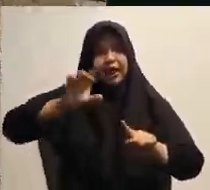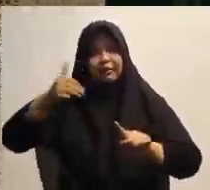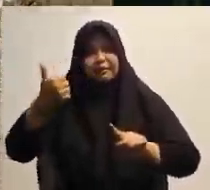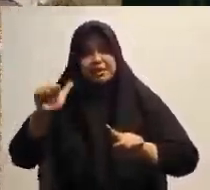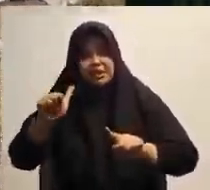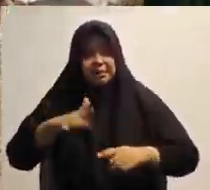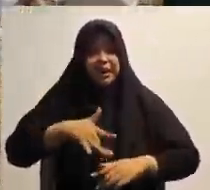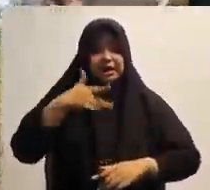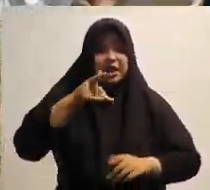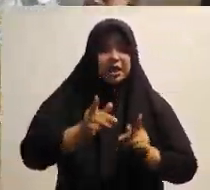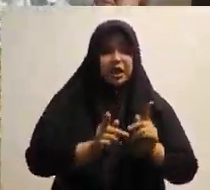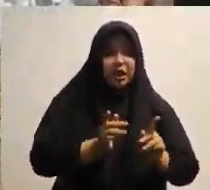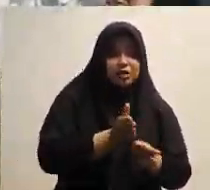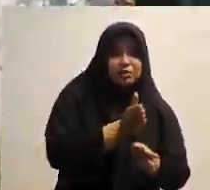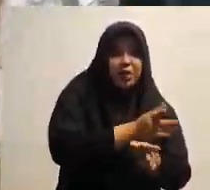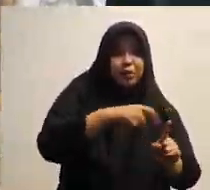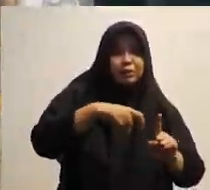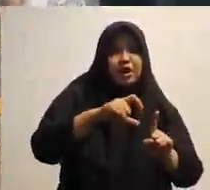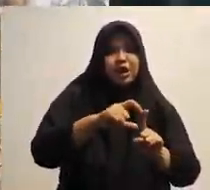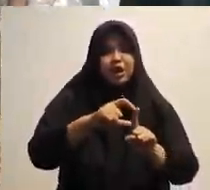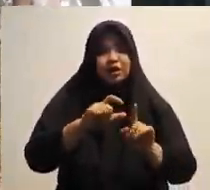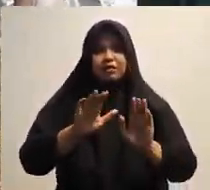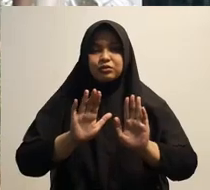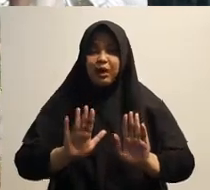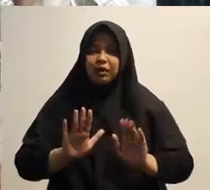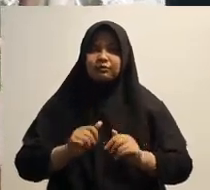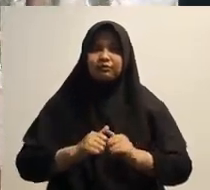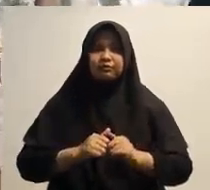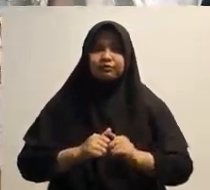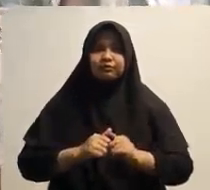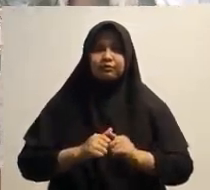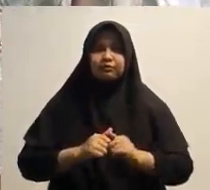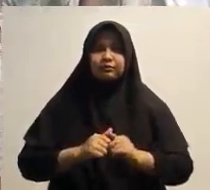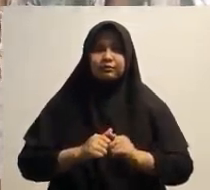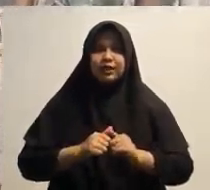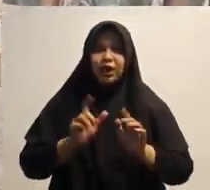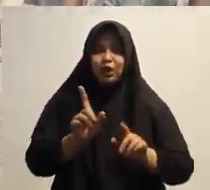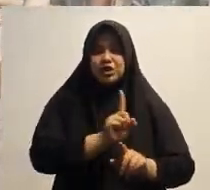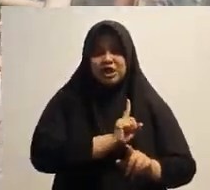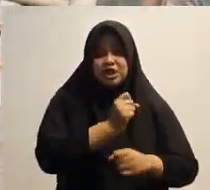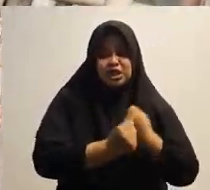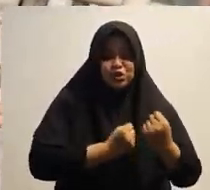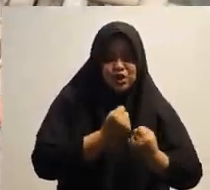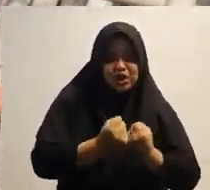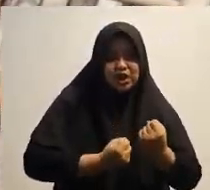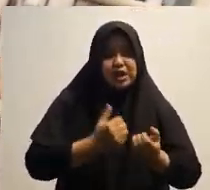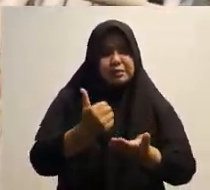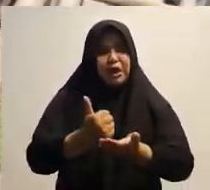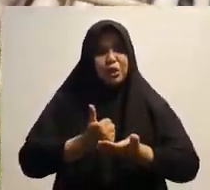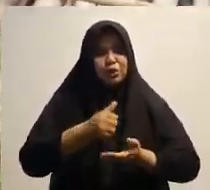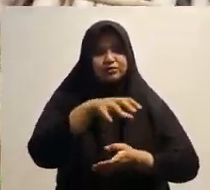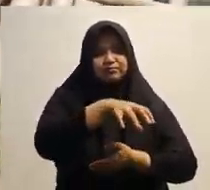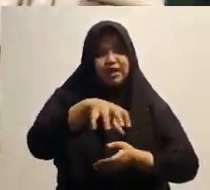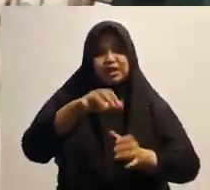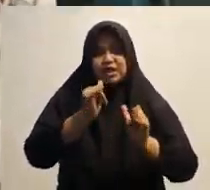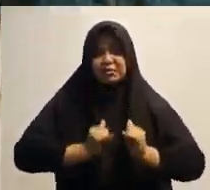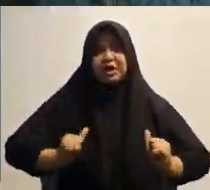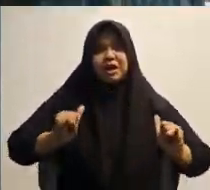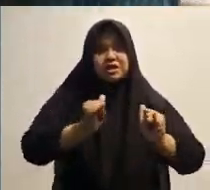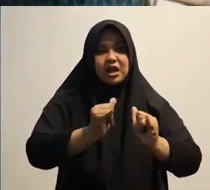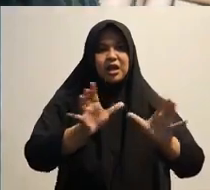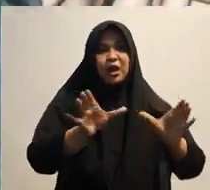dapat merasakan. Kalau sebelumnya kan kita cuma yang biar sendiri, dari bantuan tetangga sendiri.